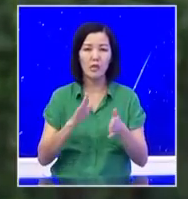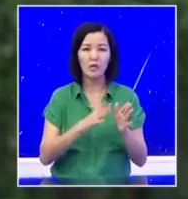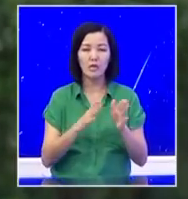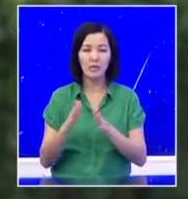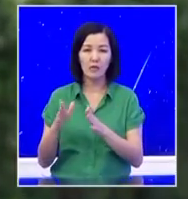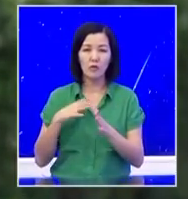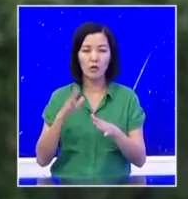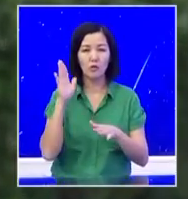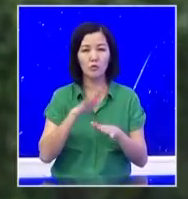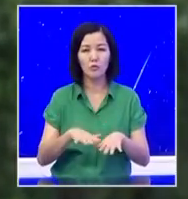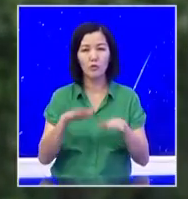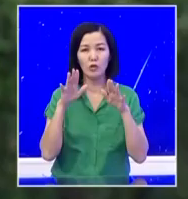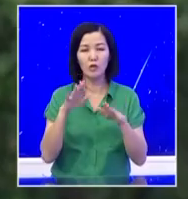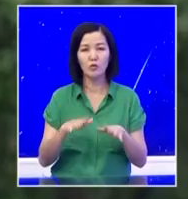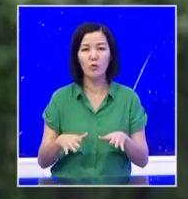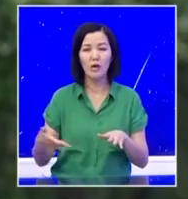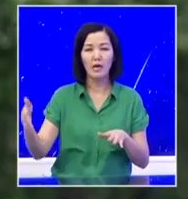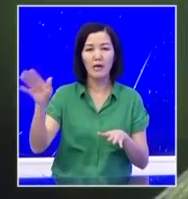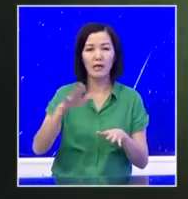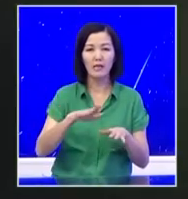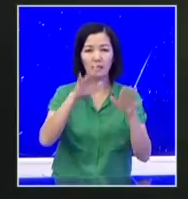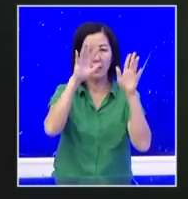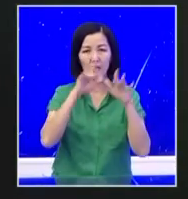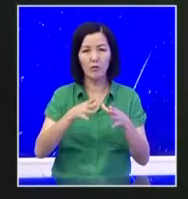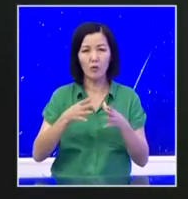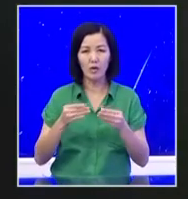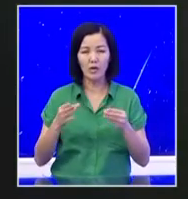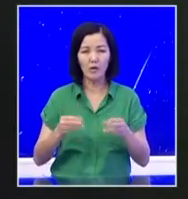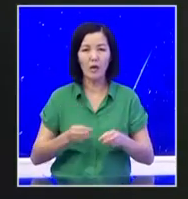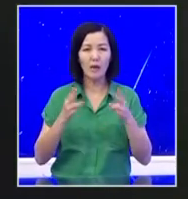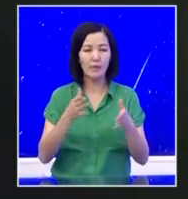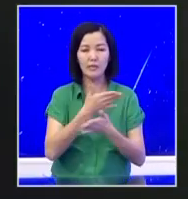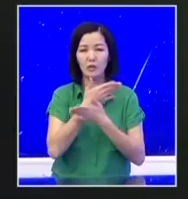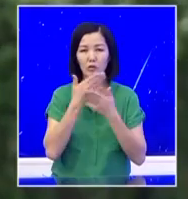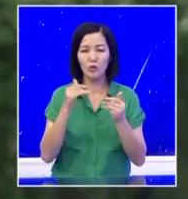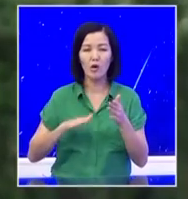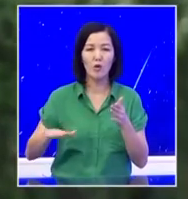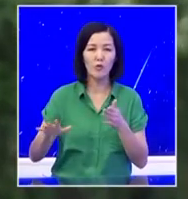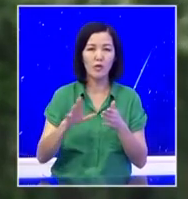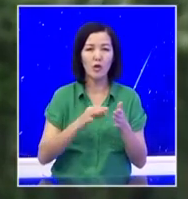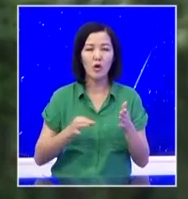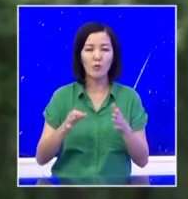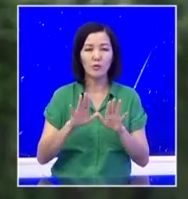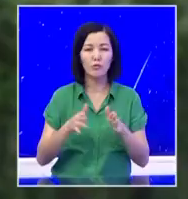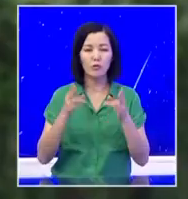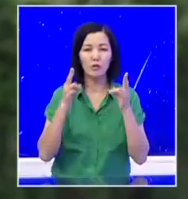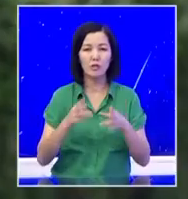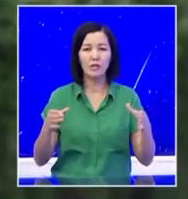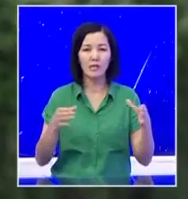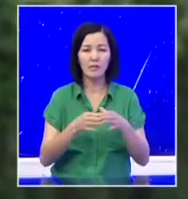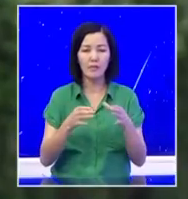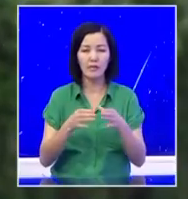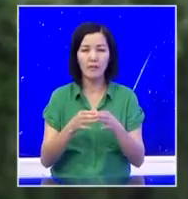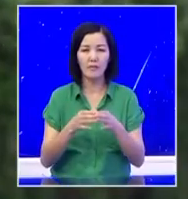тұрақты. Судың тасуы қыраттардағы қалың қардың еру қаупі жоқ. Бұл маңдарда облыстық төтенше жағдайлар